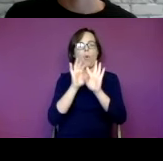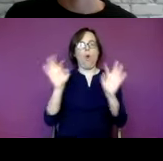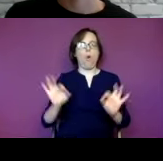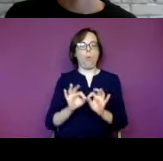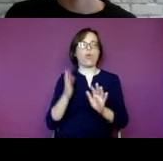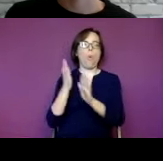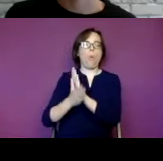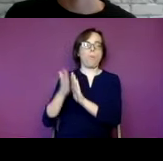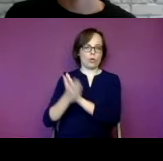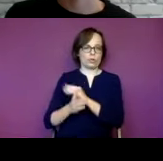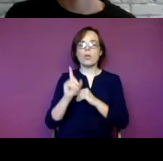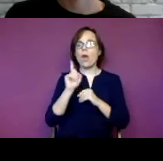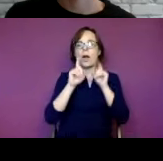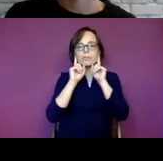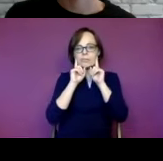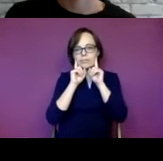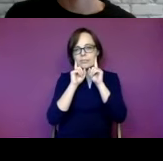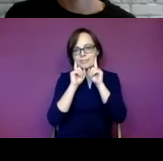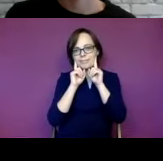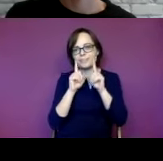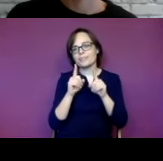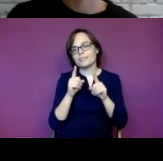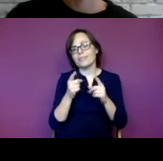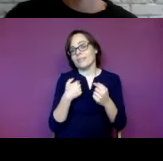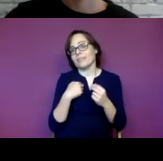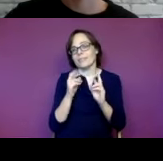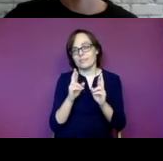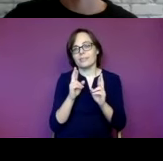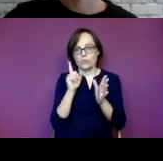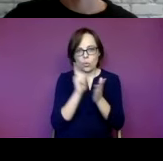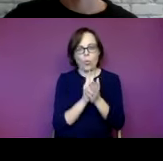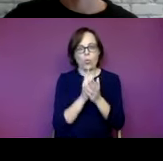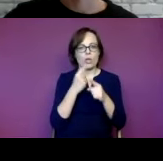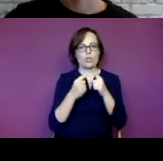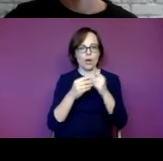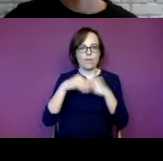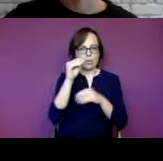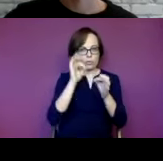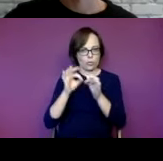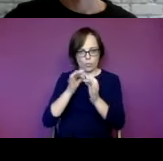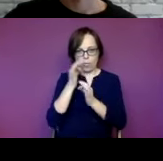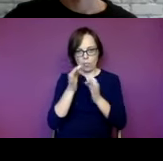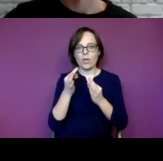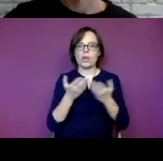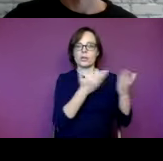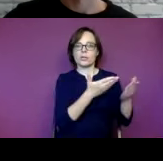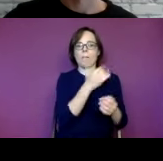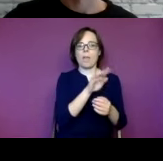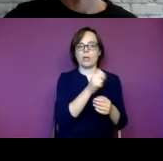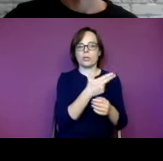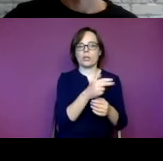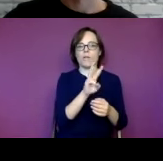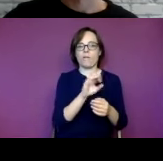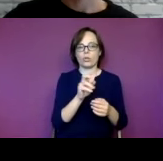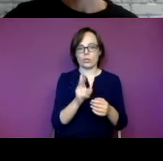się przyczyniamy do tego, żeby go jednak mimo wszystko skomplikować. Już oddaję głos Marcinowi Wójcikowi.